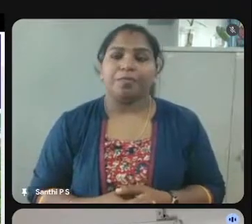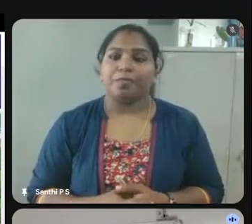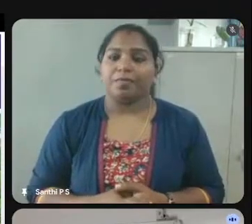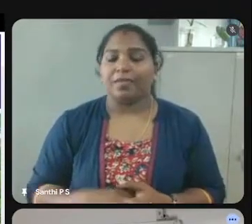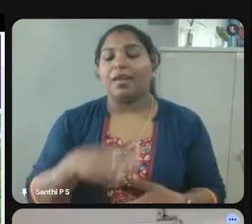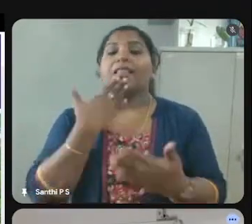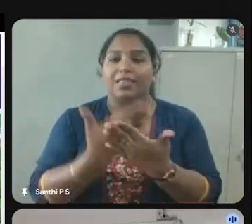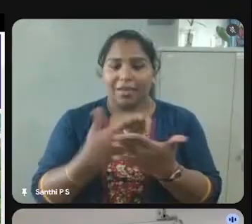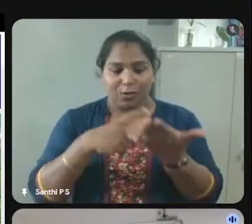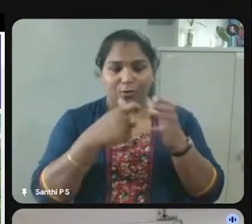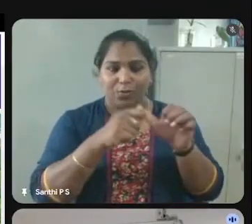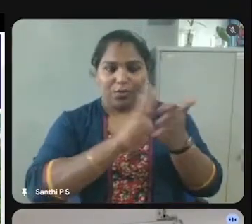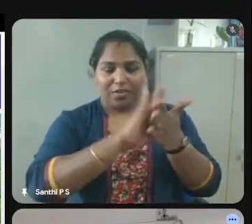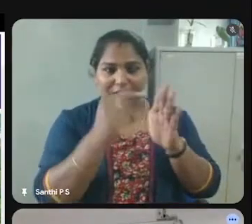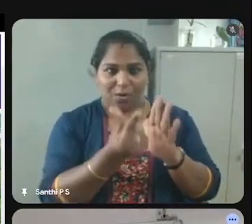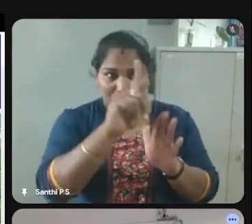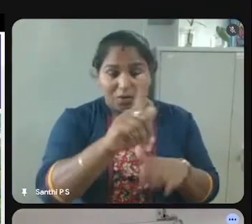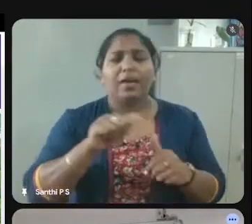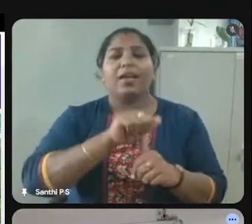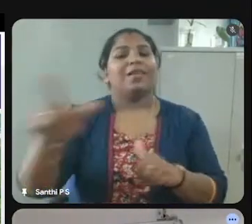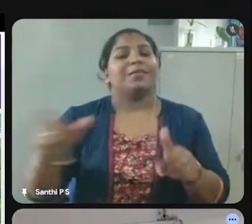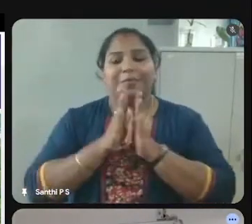താങ്ക് യു രാഹുൽ. എല്ലാവർക്കും നമസ്കാരം.